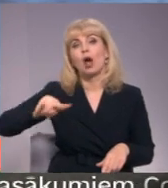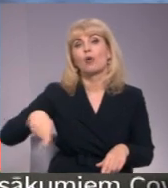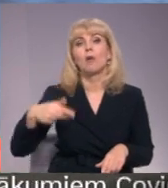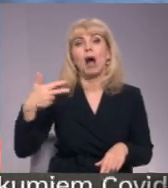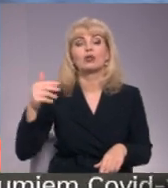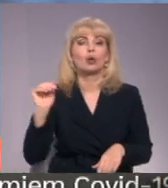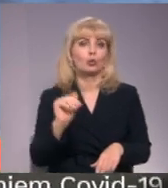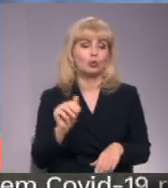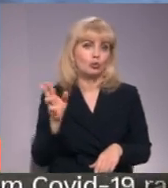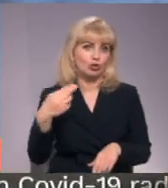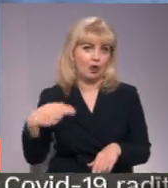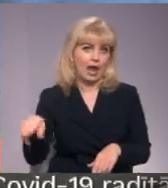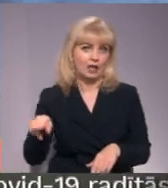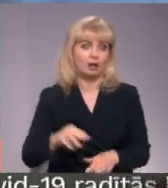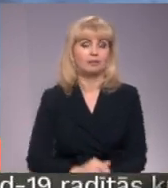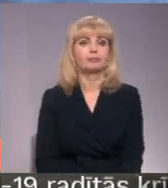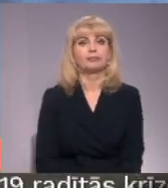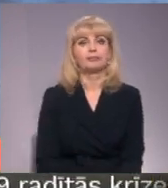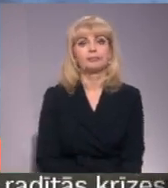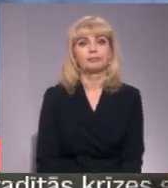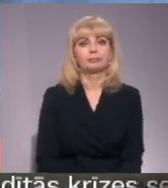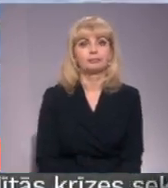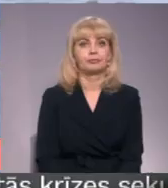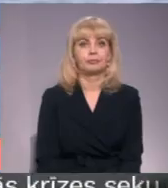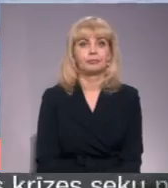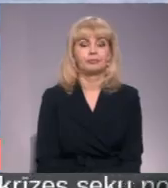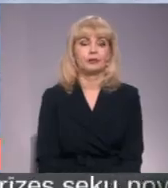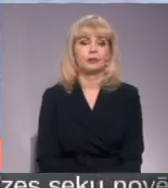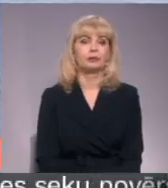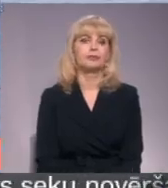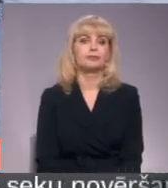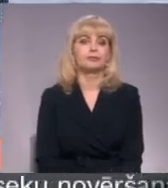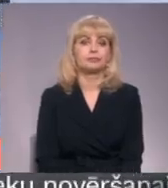269,8 tūkstoši eiro. Sandra Paegļkalne, Kaspars Daņaļevičs, Vidusdaugavas televīzija.